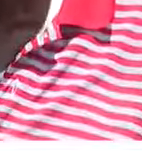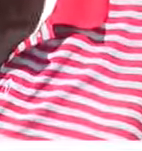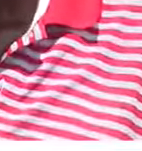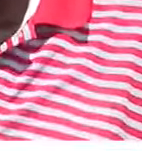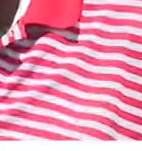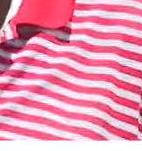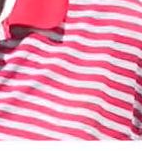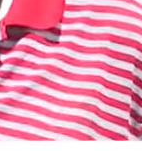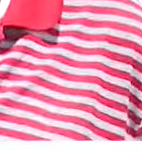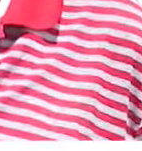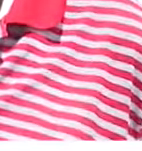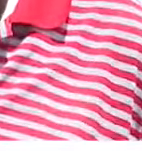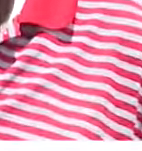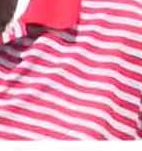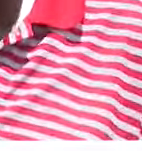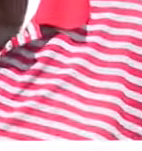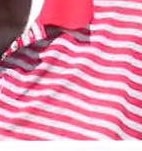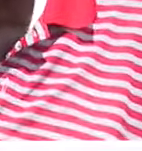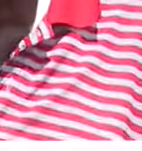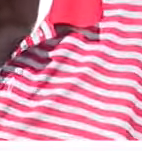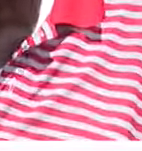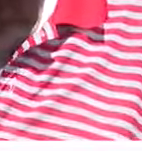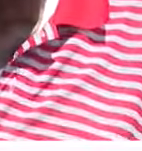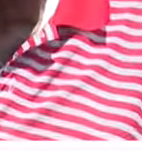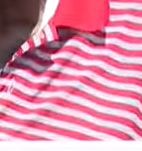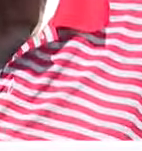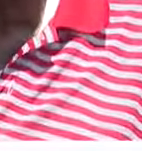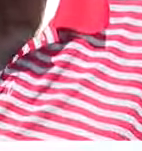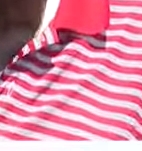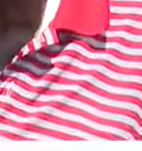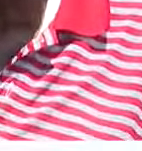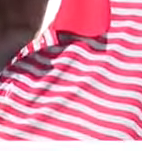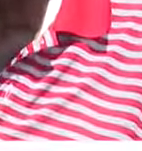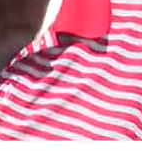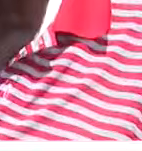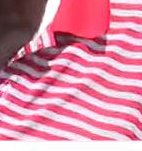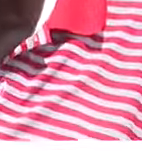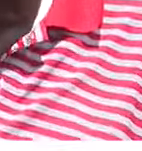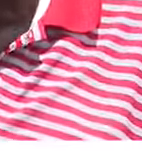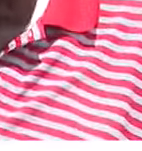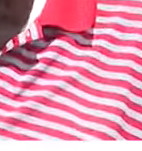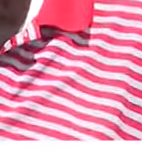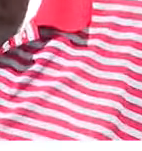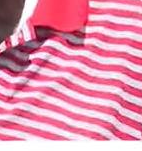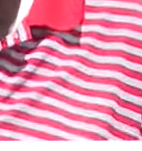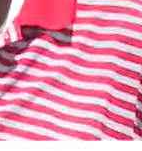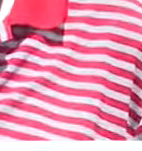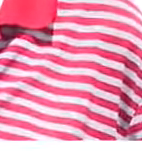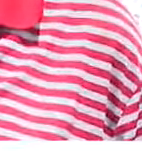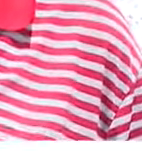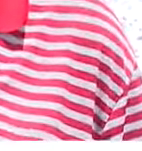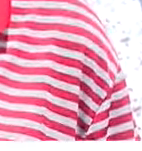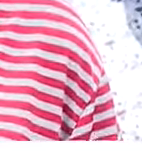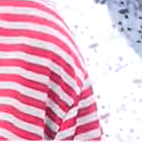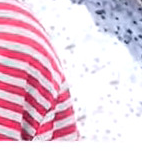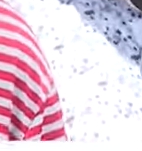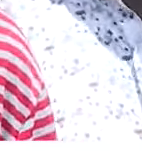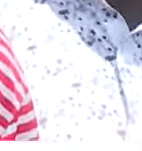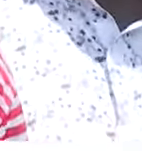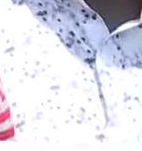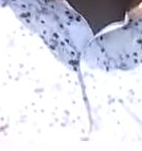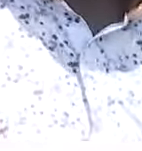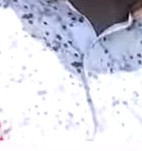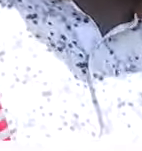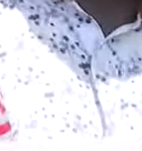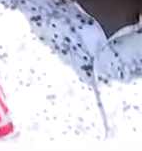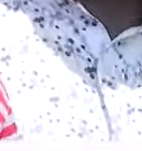lako na utuambie unajihusisha na kilimo gani, na mafunzo ambayo yanatolewa hapa yamekunufaisha vipi? Kwa majina ni Paulo Monarunga, ni